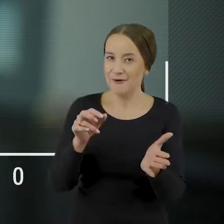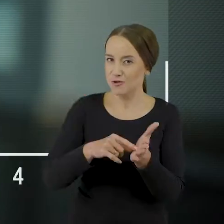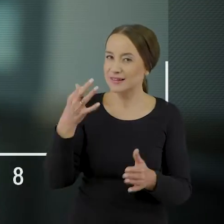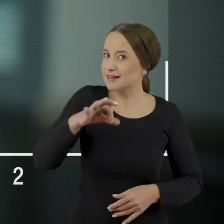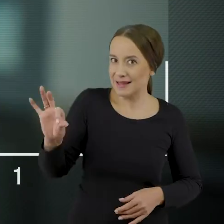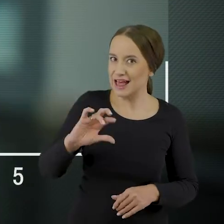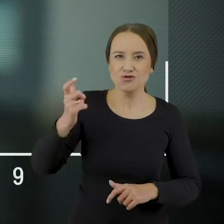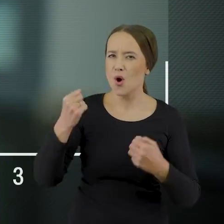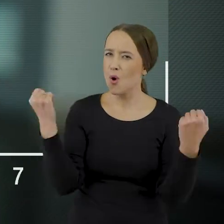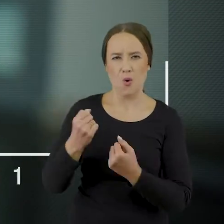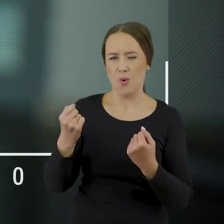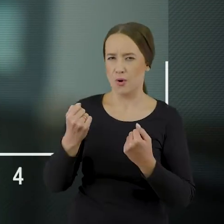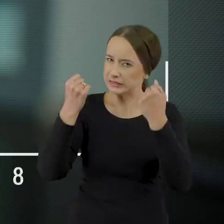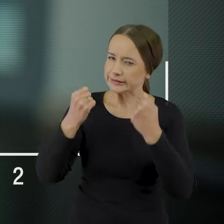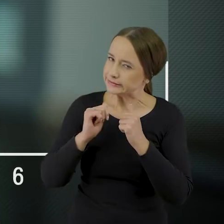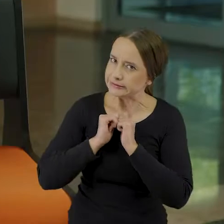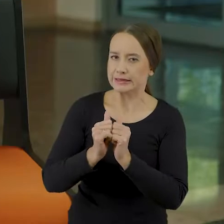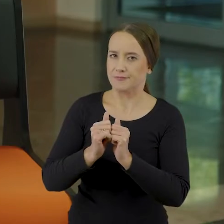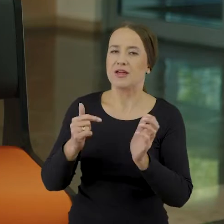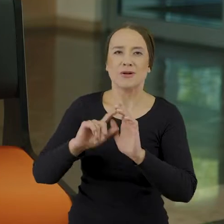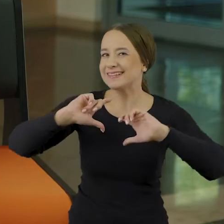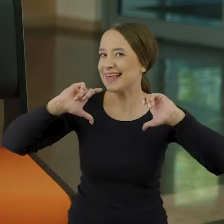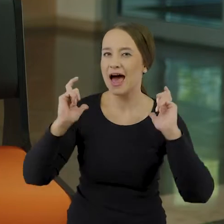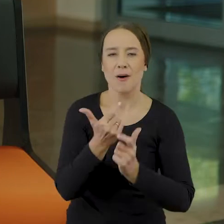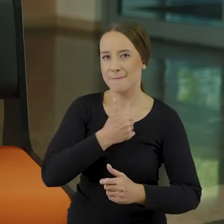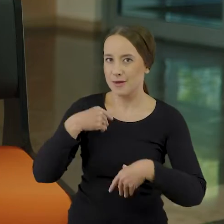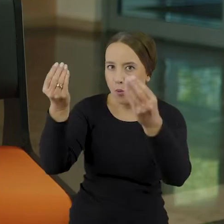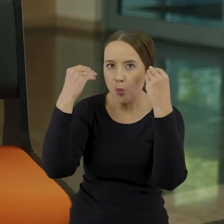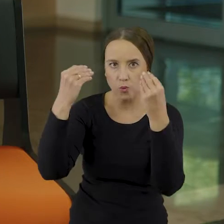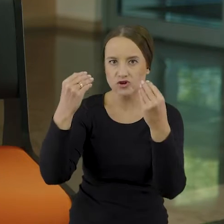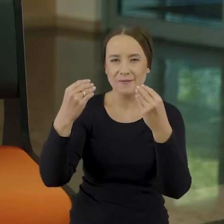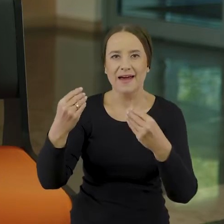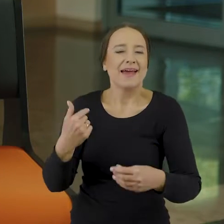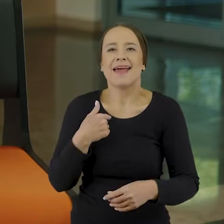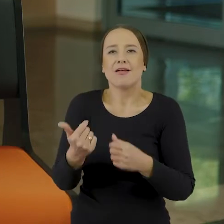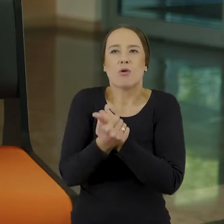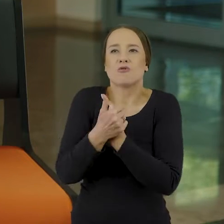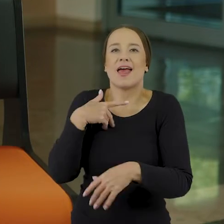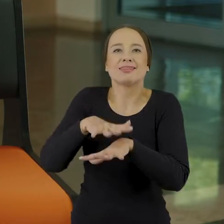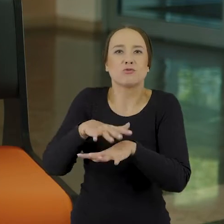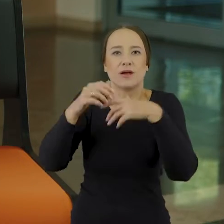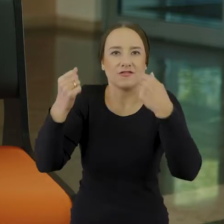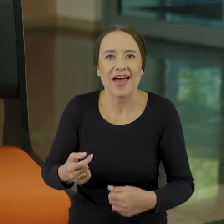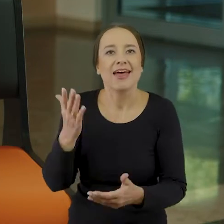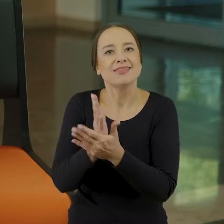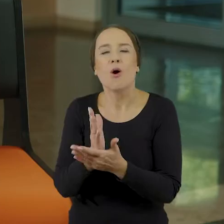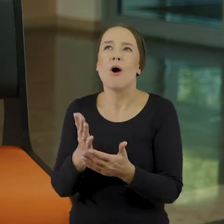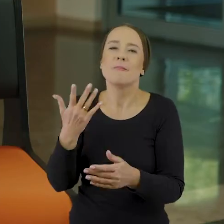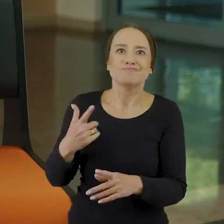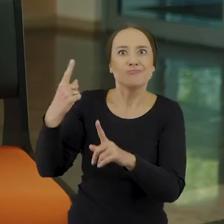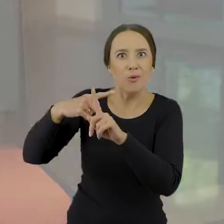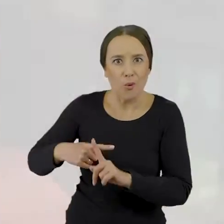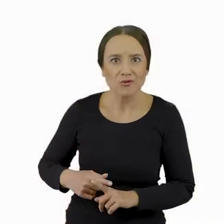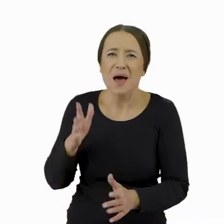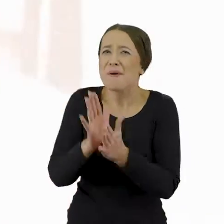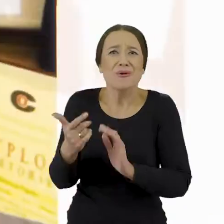na pewno jest to specjalizacja która jest ogromnym wyzwaniem i to jest tak że my cały czas się uczymy i to jest dla mnie ja tego nie widzę jako obciążenie tylko tą wartość dodaną